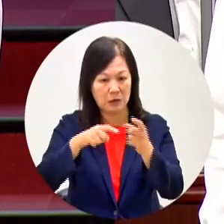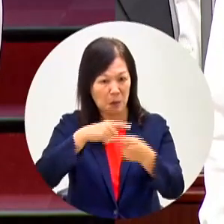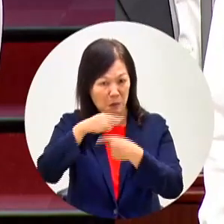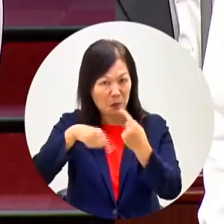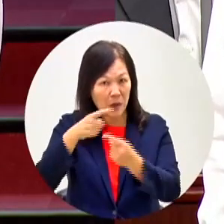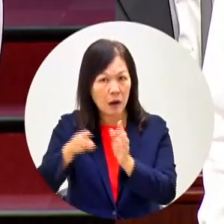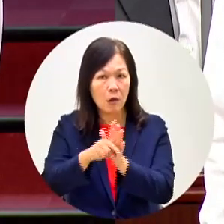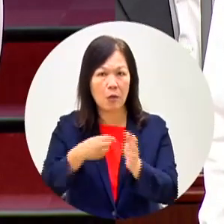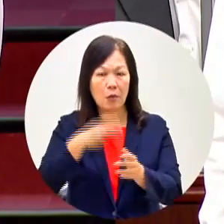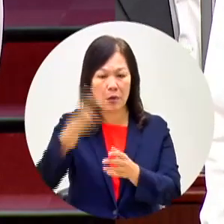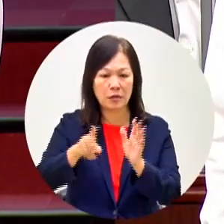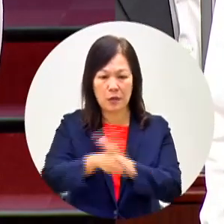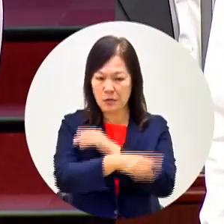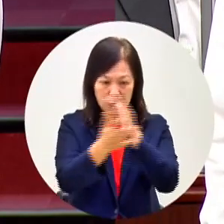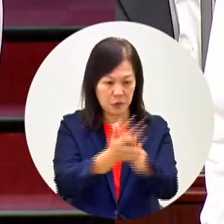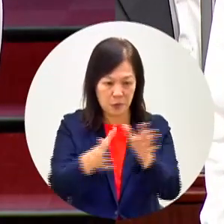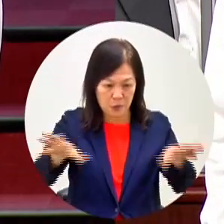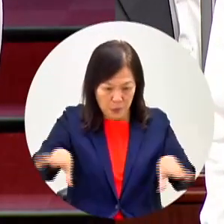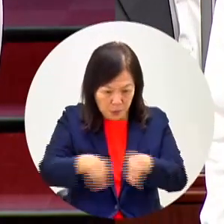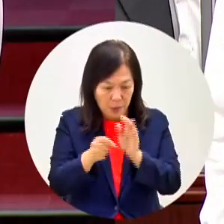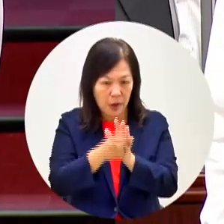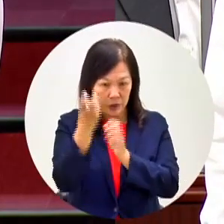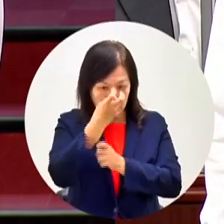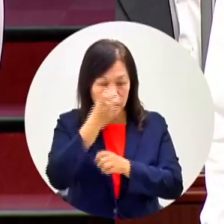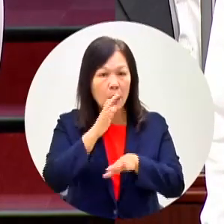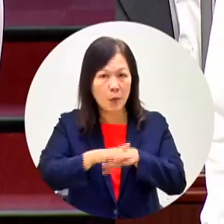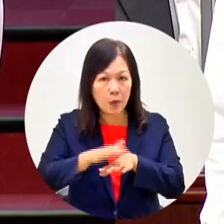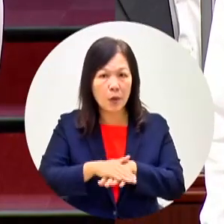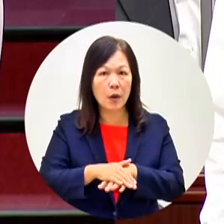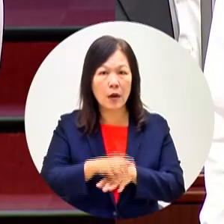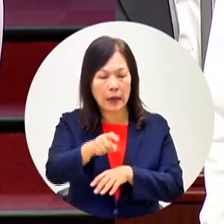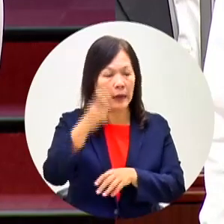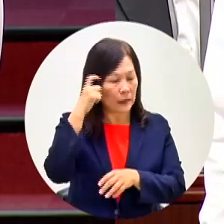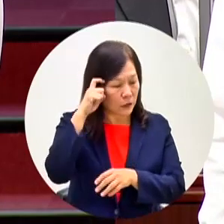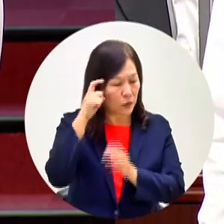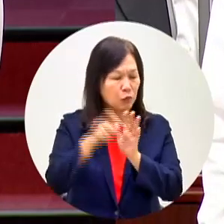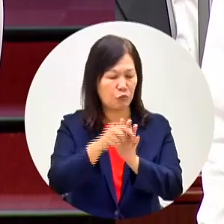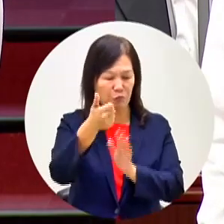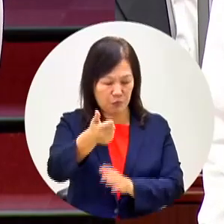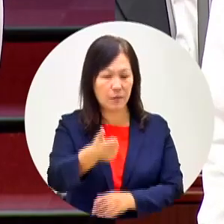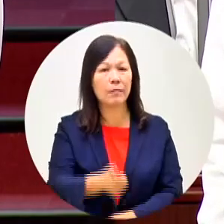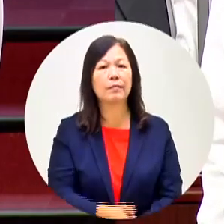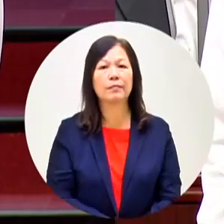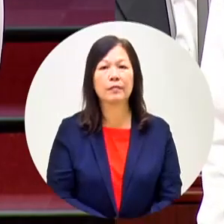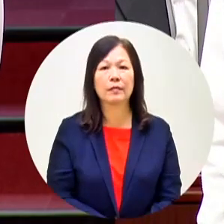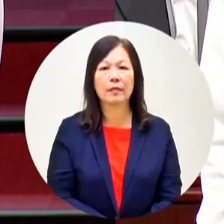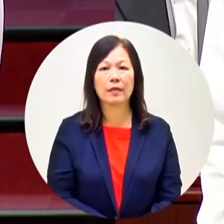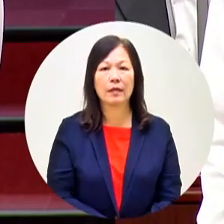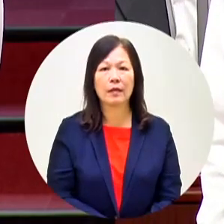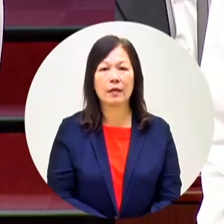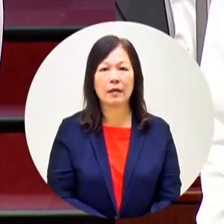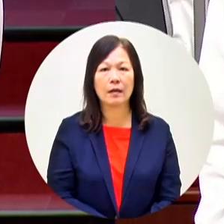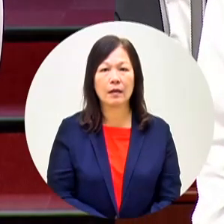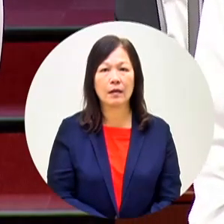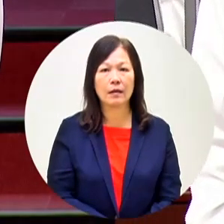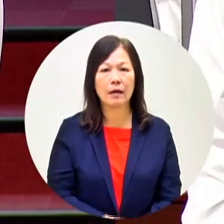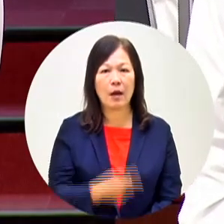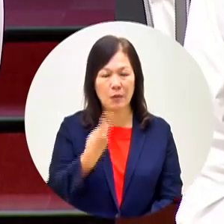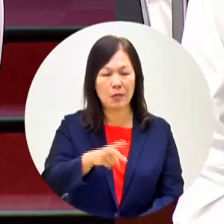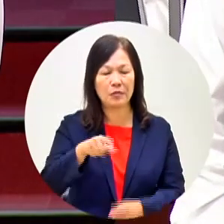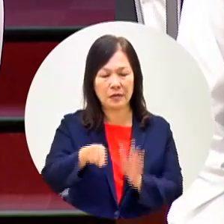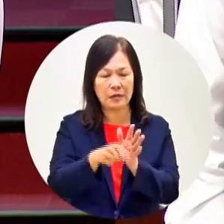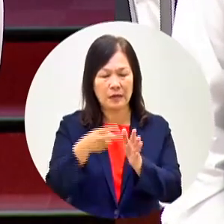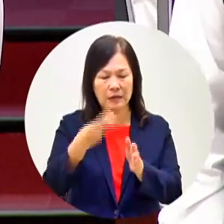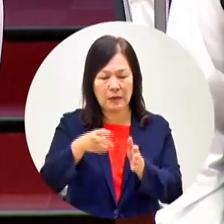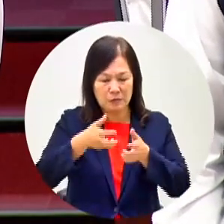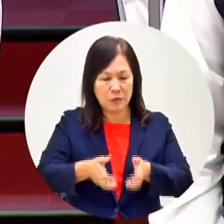讨。啊，议员的意见非常的好啊，阮会用这点重点来研究，因为这